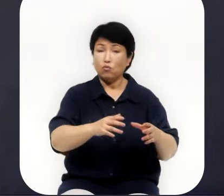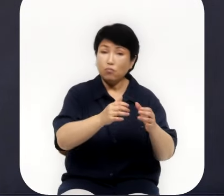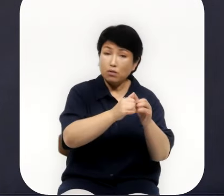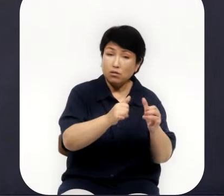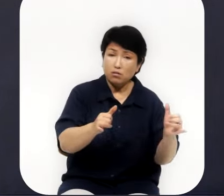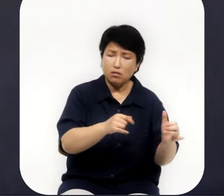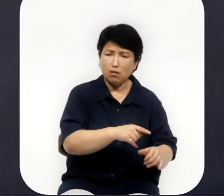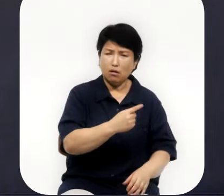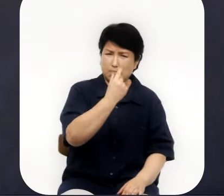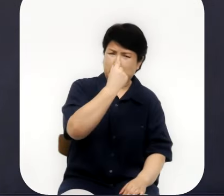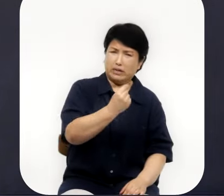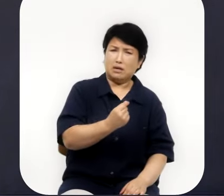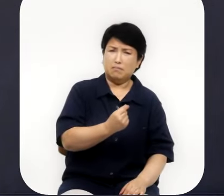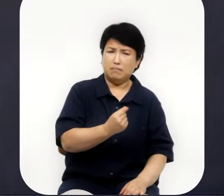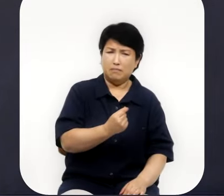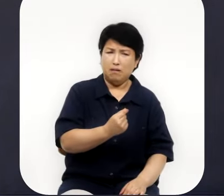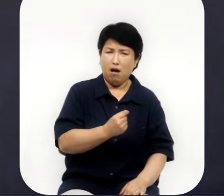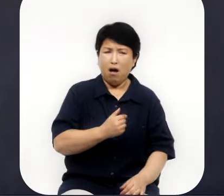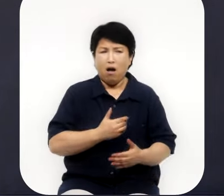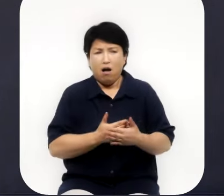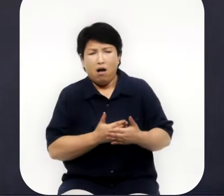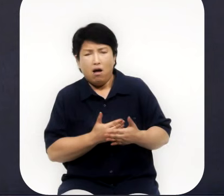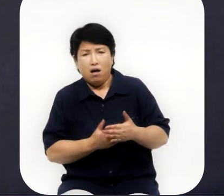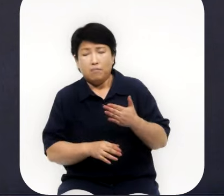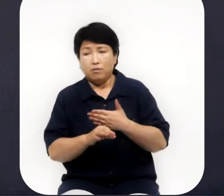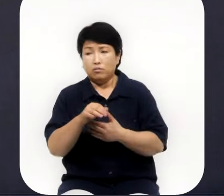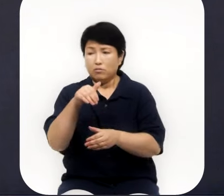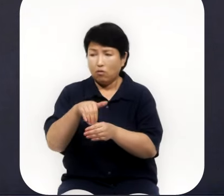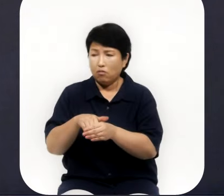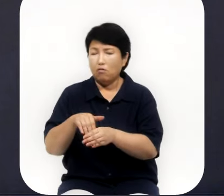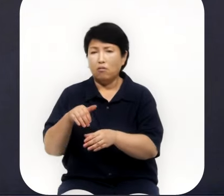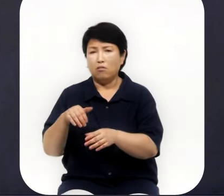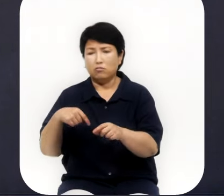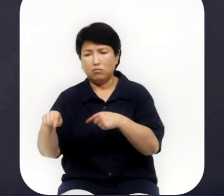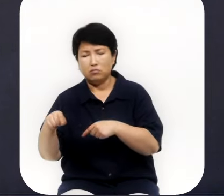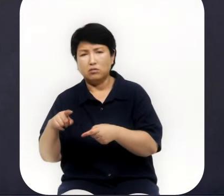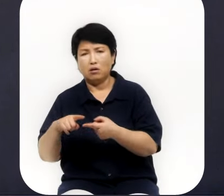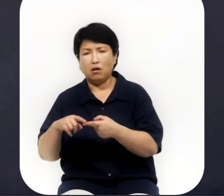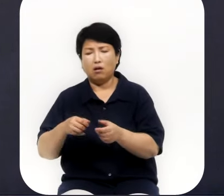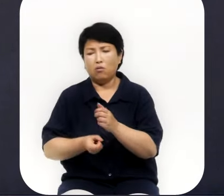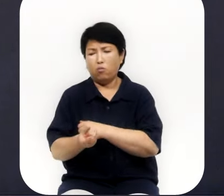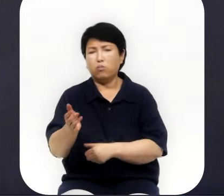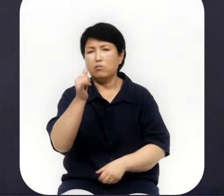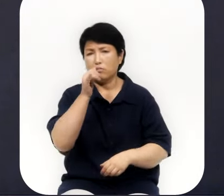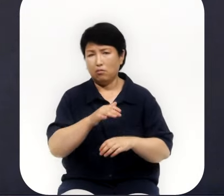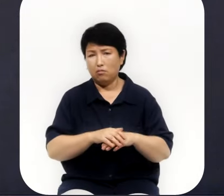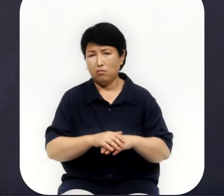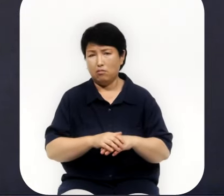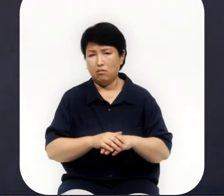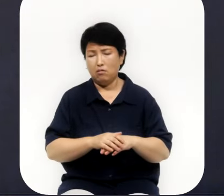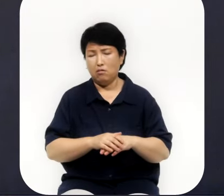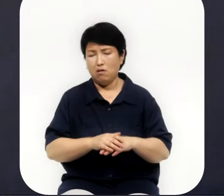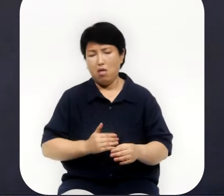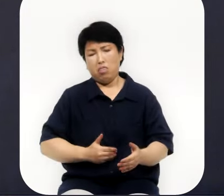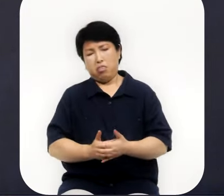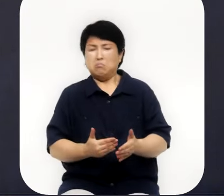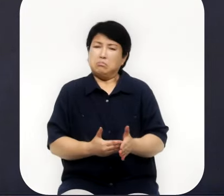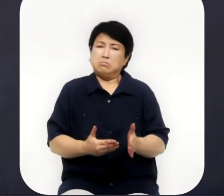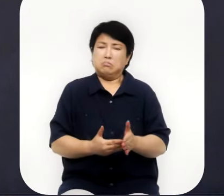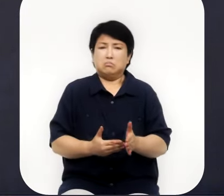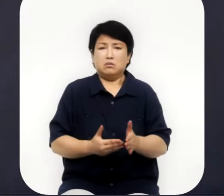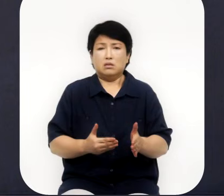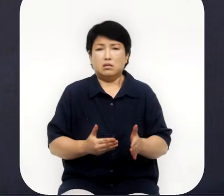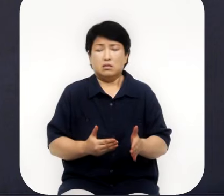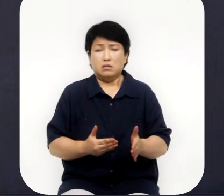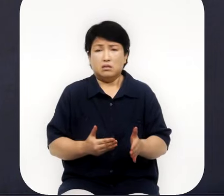하면 선거에 영향을 주고 정책에 영향을 주는데 국민이 거기에 대해서 배만 부르면 된다 이런